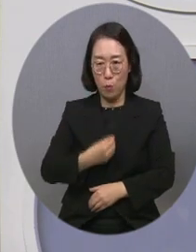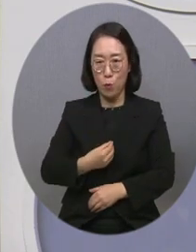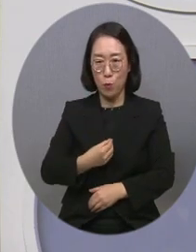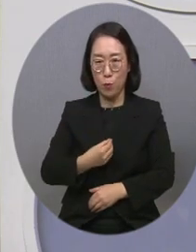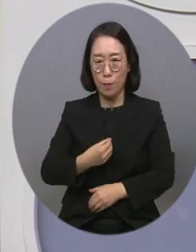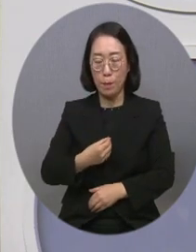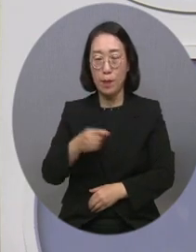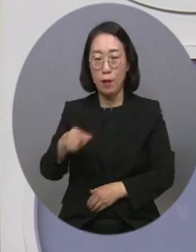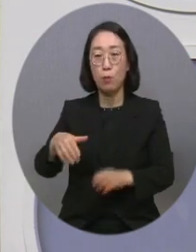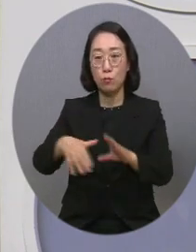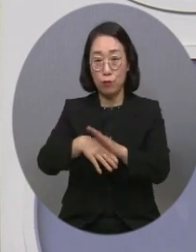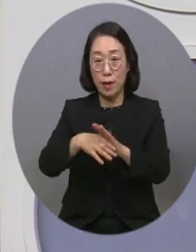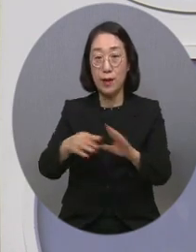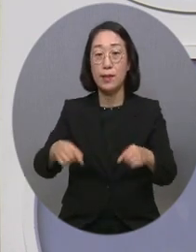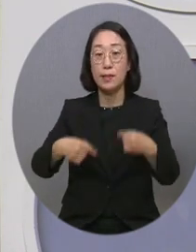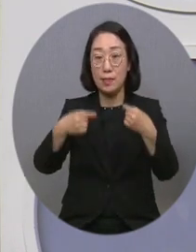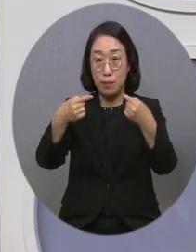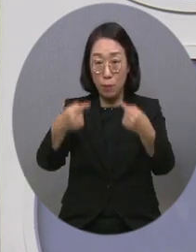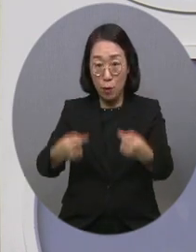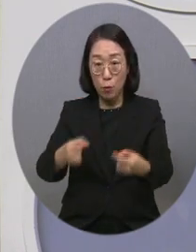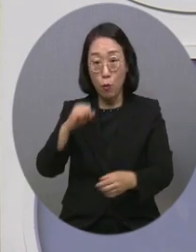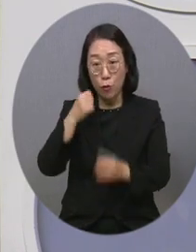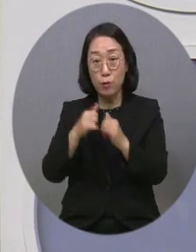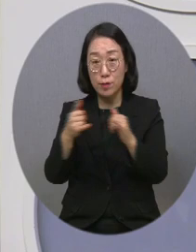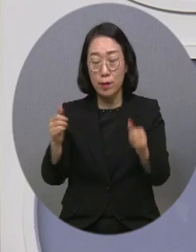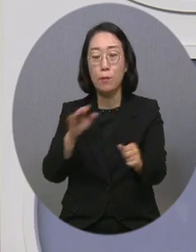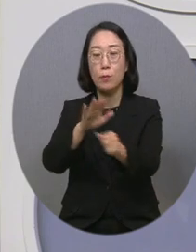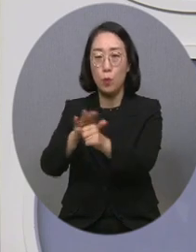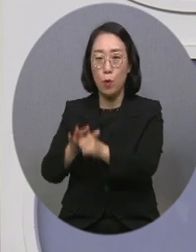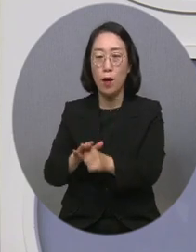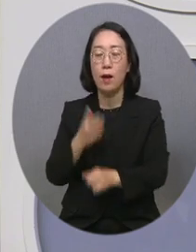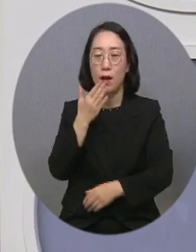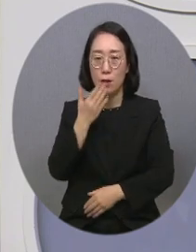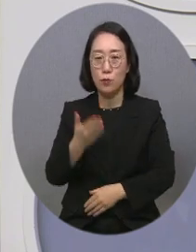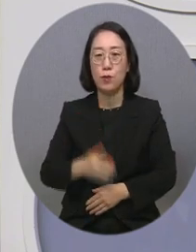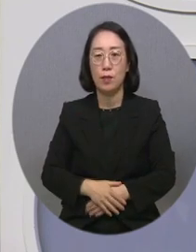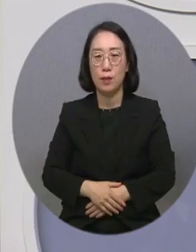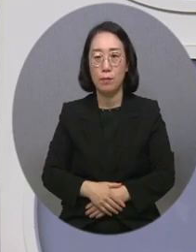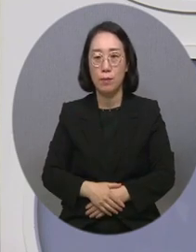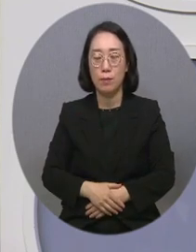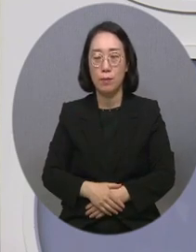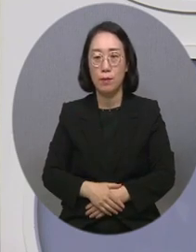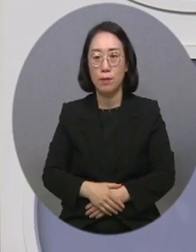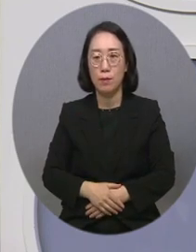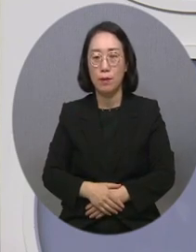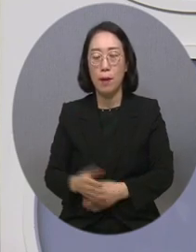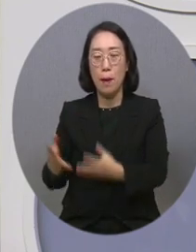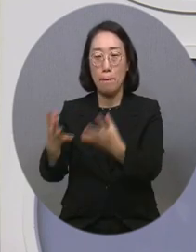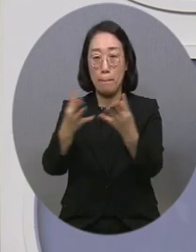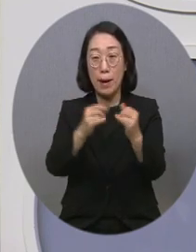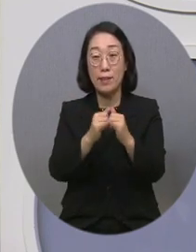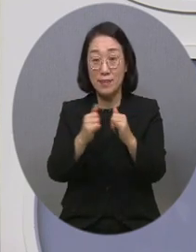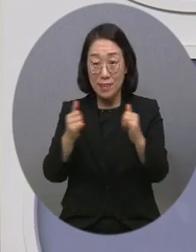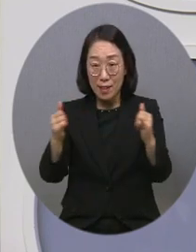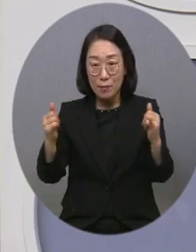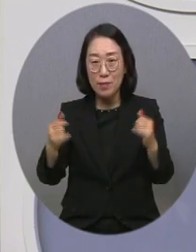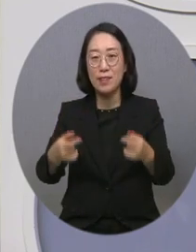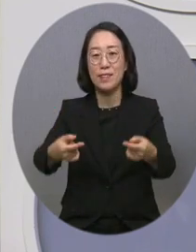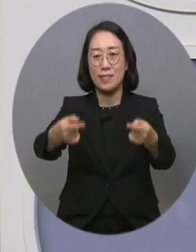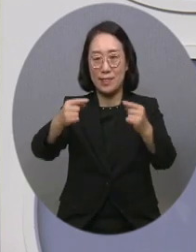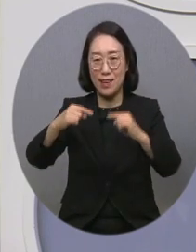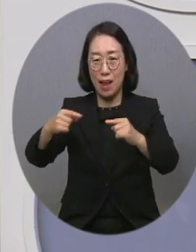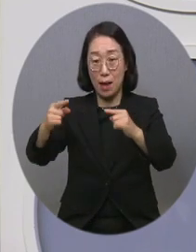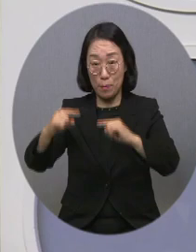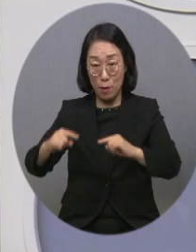문화에 참여하고 어려운 사람을 도왔을 때 행복해질 수 있기 때문에 많은 분들이 여기에 동참을